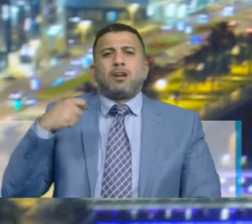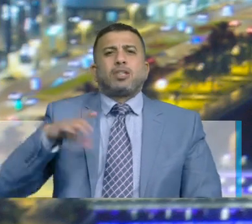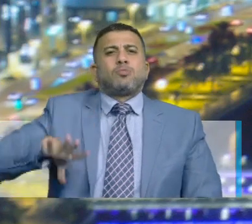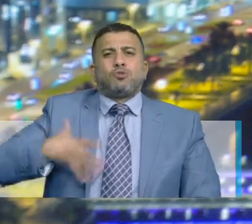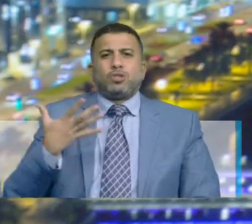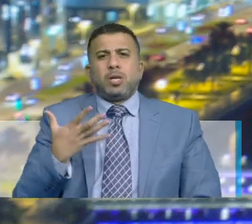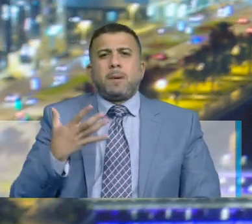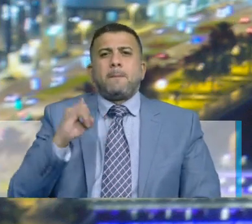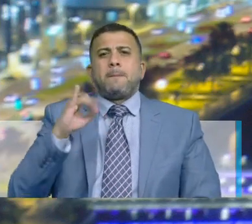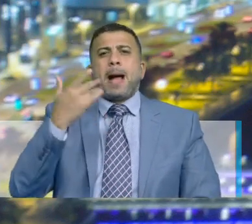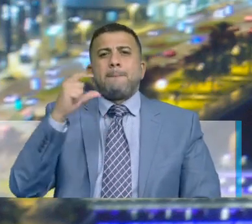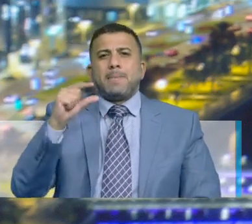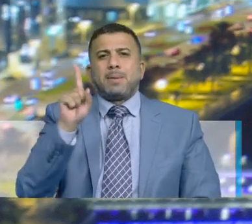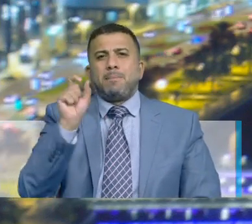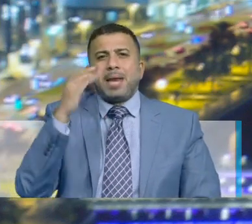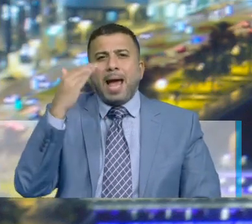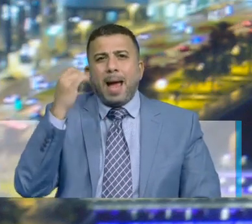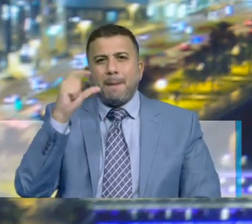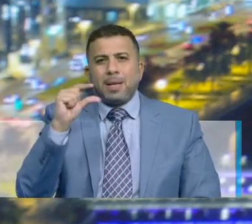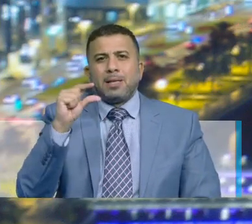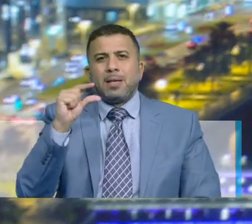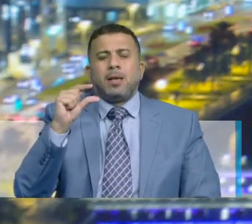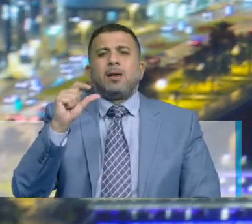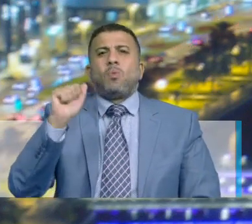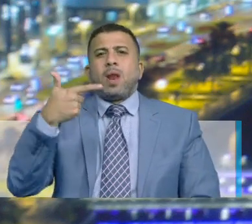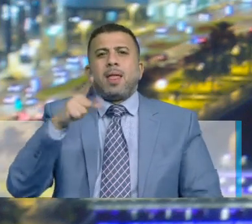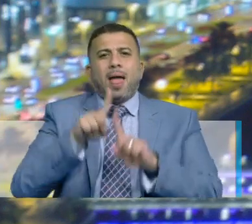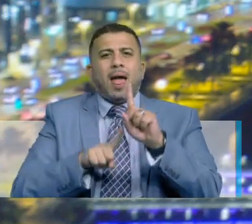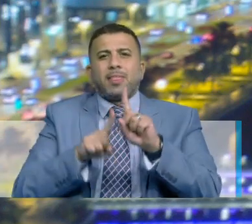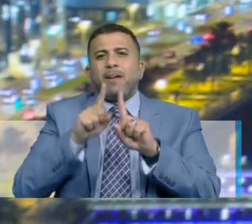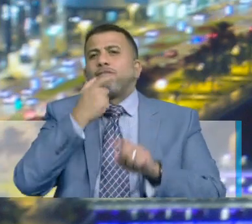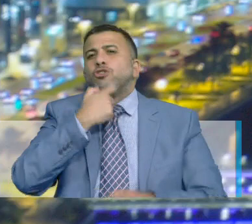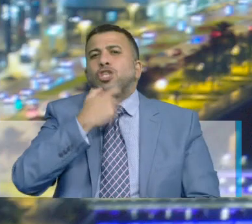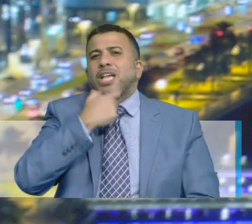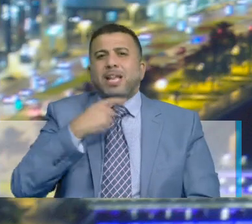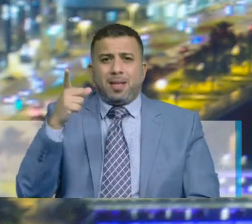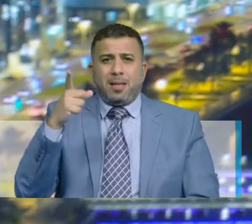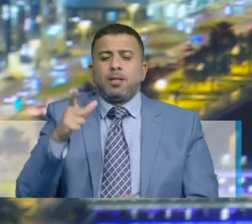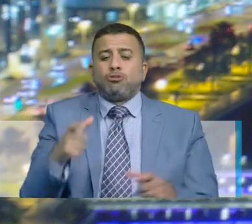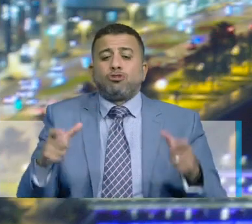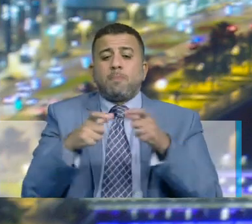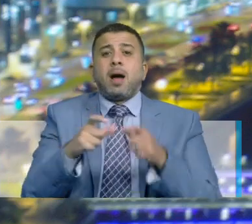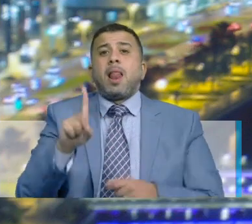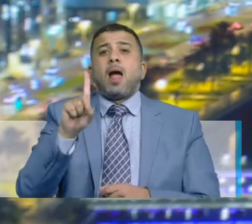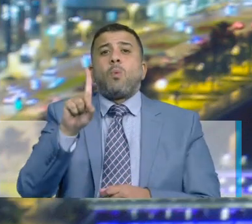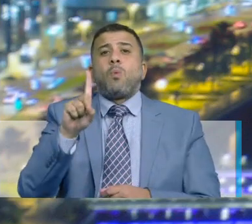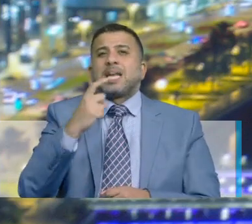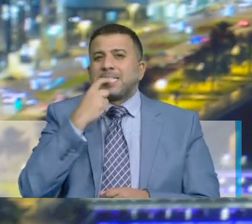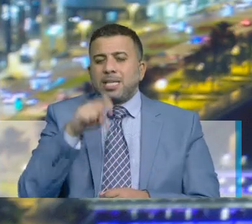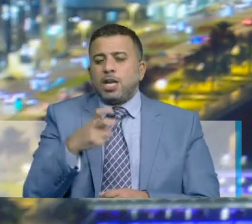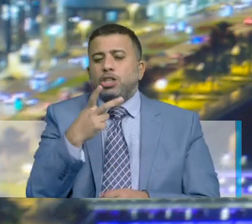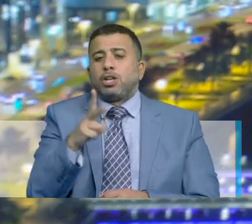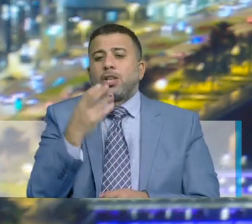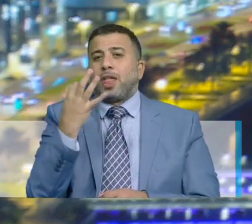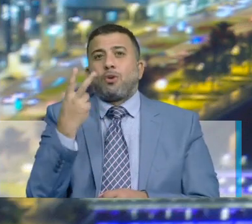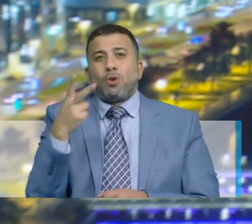ترى سمو الشيخ محمد بن حمد بن محمد الشرقي ولي عهد الفجيره الاجتماع الاول للعام